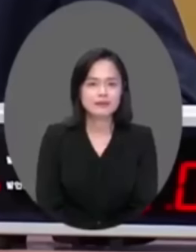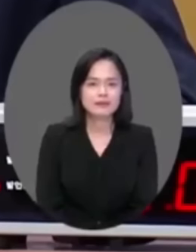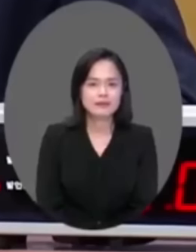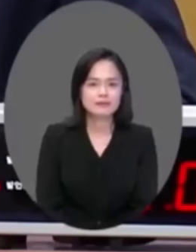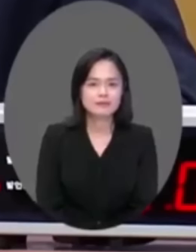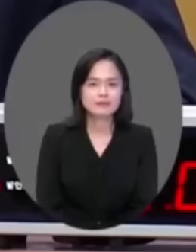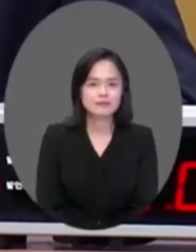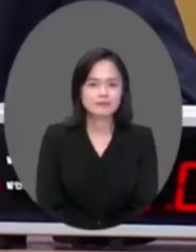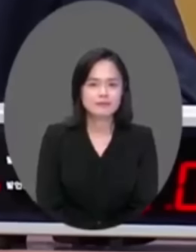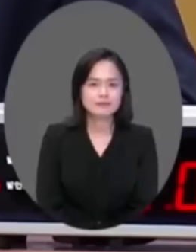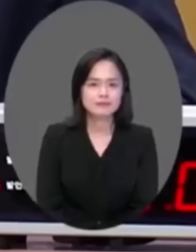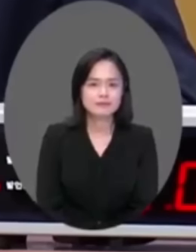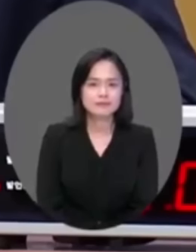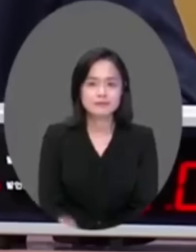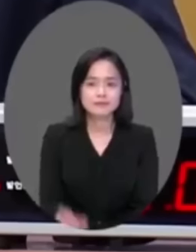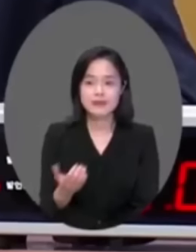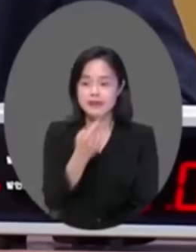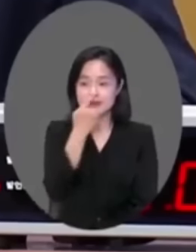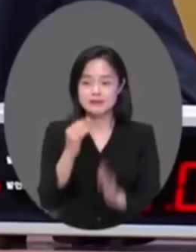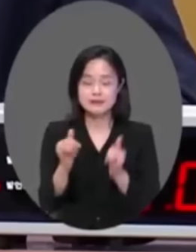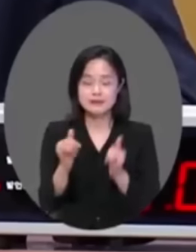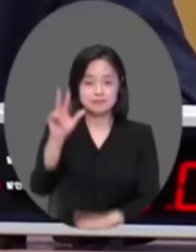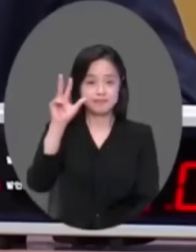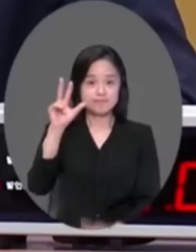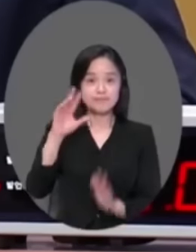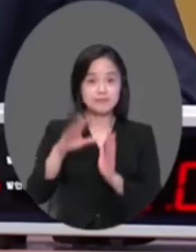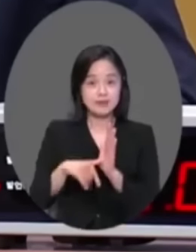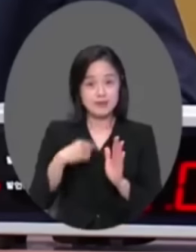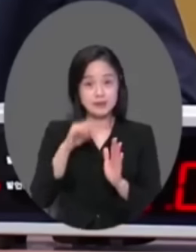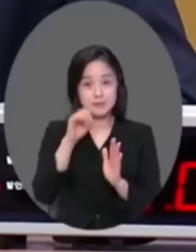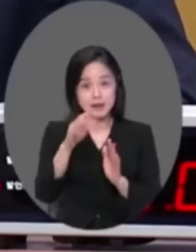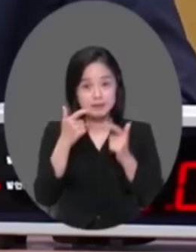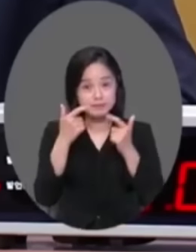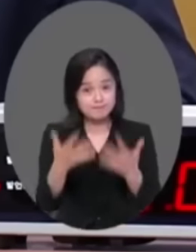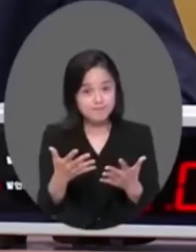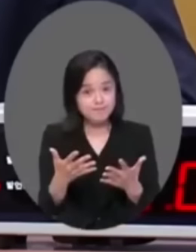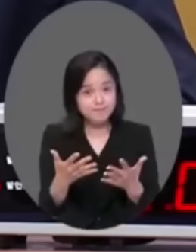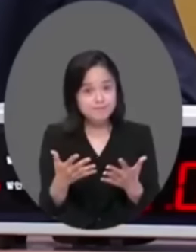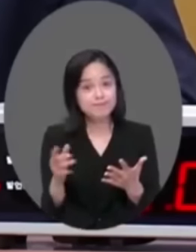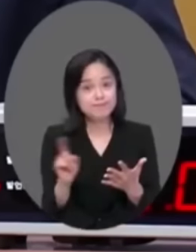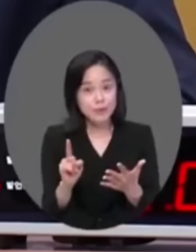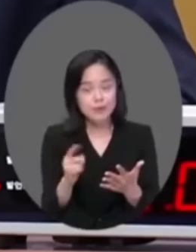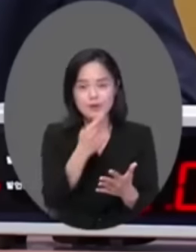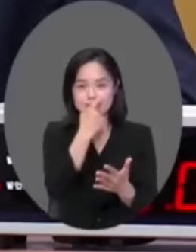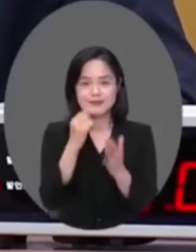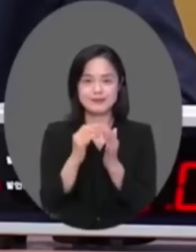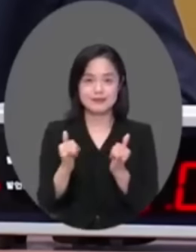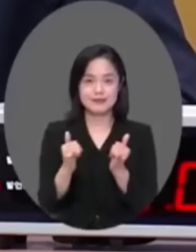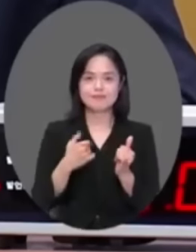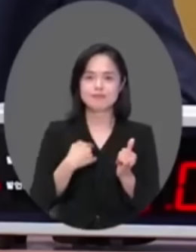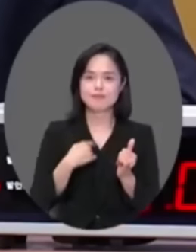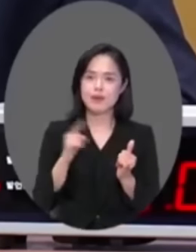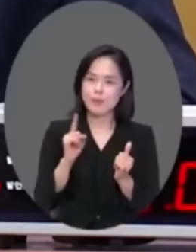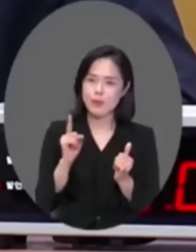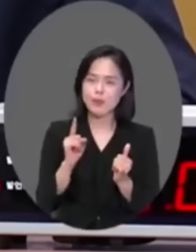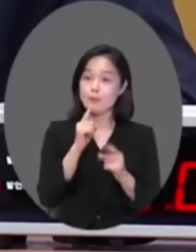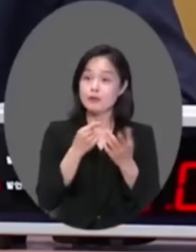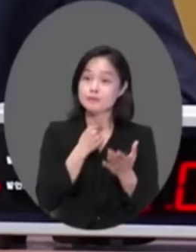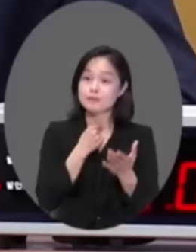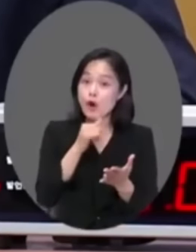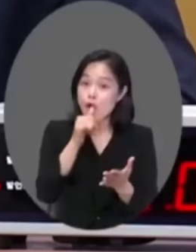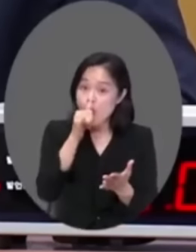아까 제가 증인 선사할 때 분명히 말씀드렸어요 증인이 뭔가 의견을 말하고 싶을 때는 위원장의 허가를